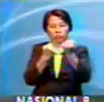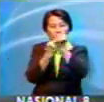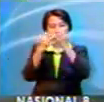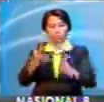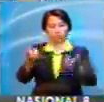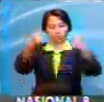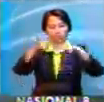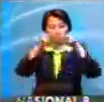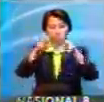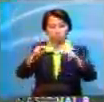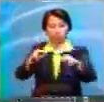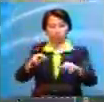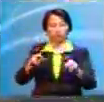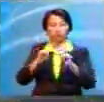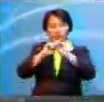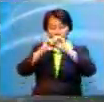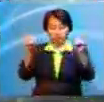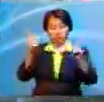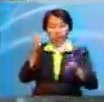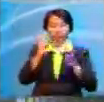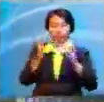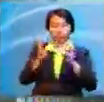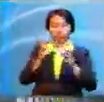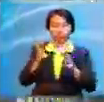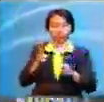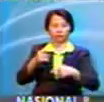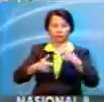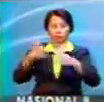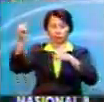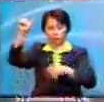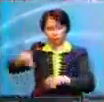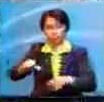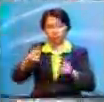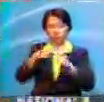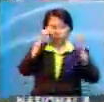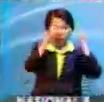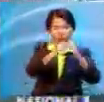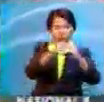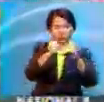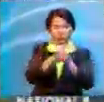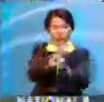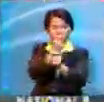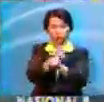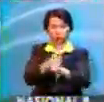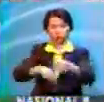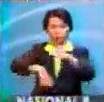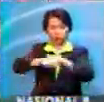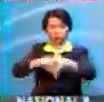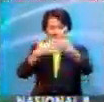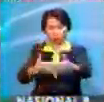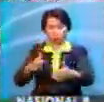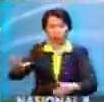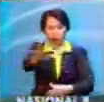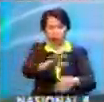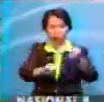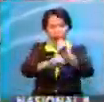yang hadir. Namun, walau juara Liga Super tewas kepada Tok Gajah dalam penentuan sepakan penalti,